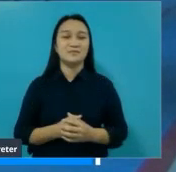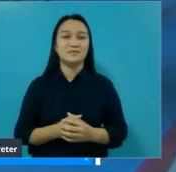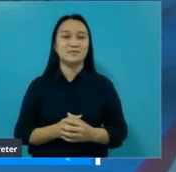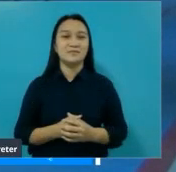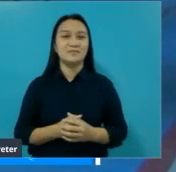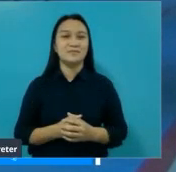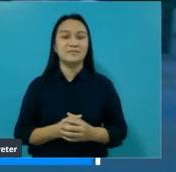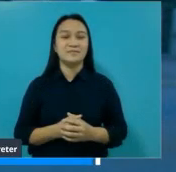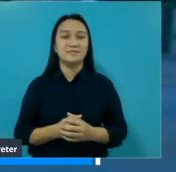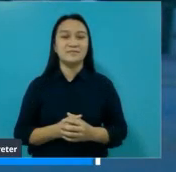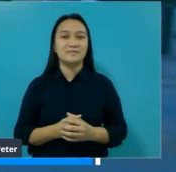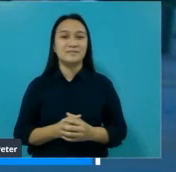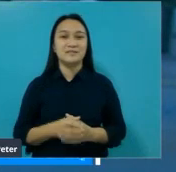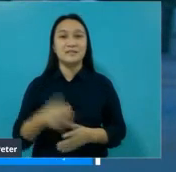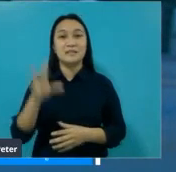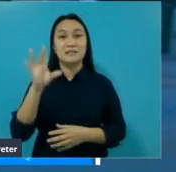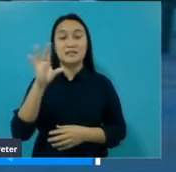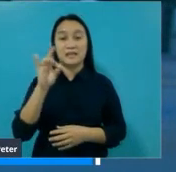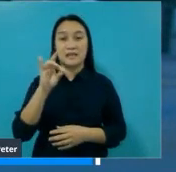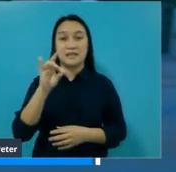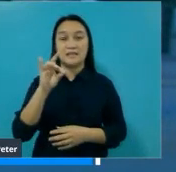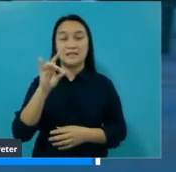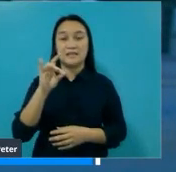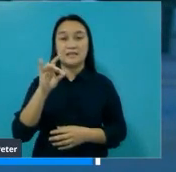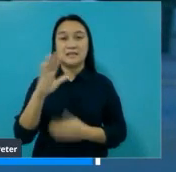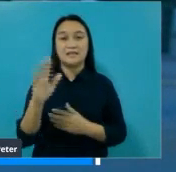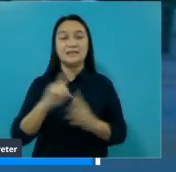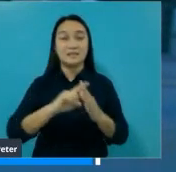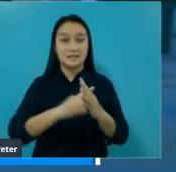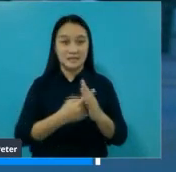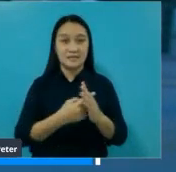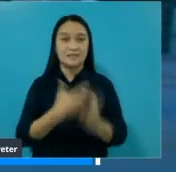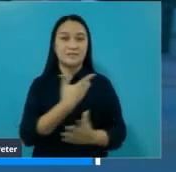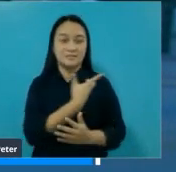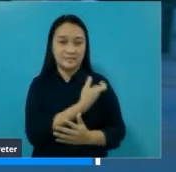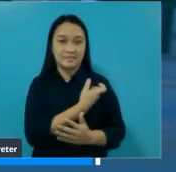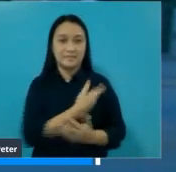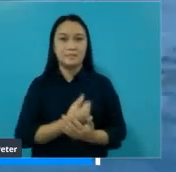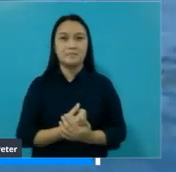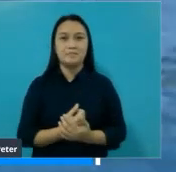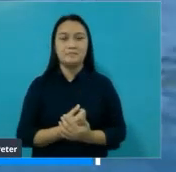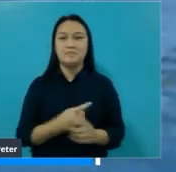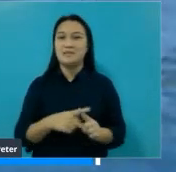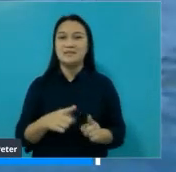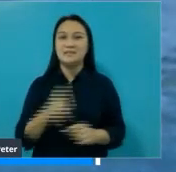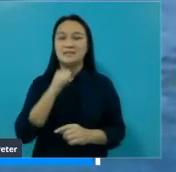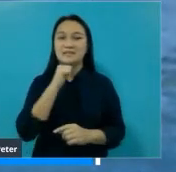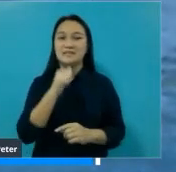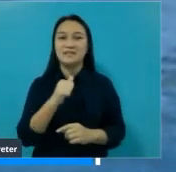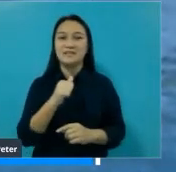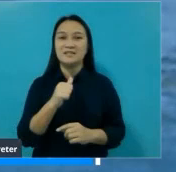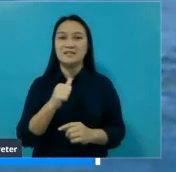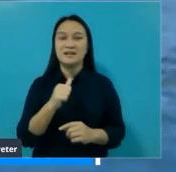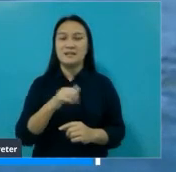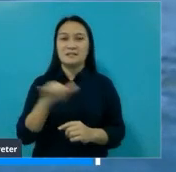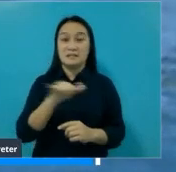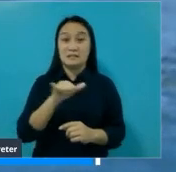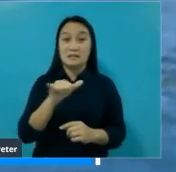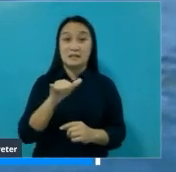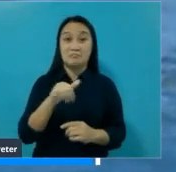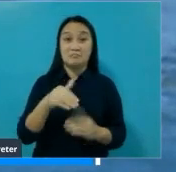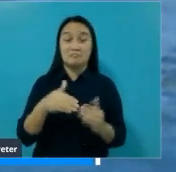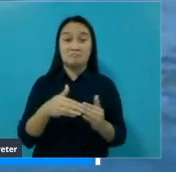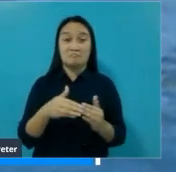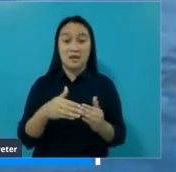Alas 8 magsisimula ang pagbabakuna rito, pero di tulad sa ibang vaccination site ay walang pila dahil by schedule